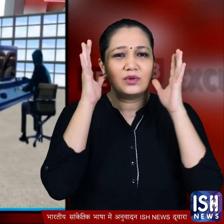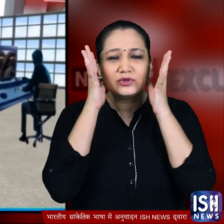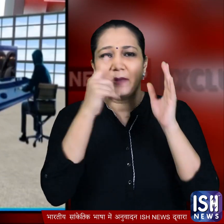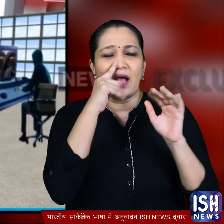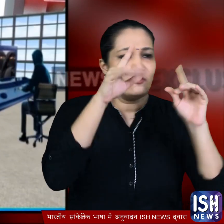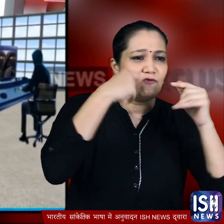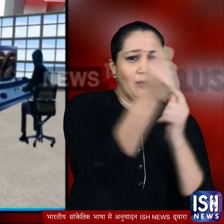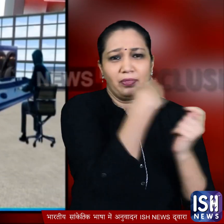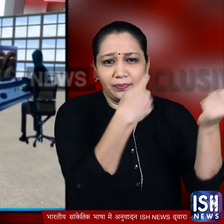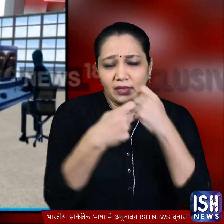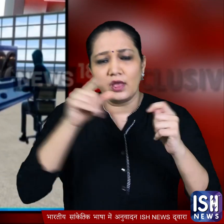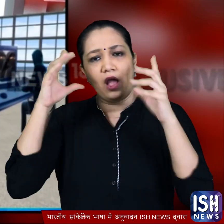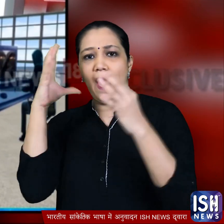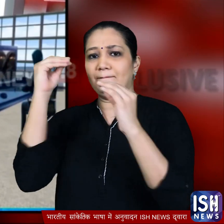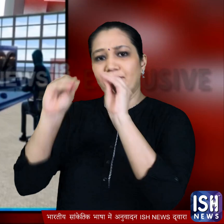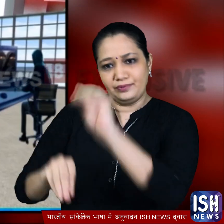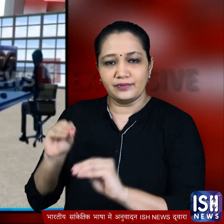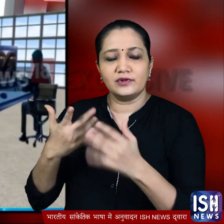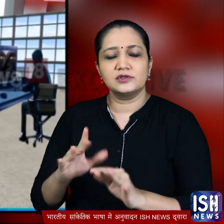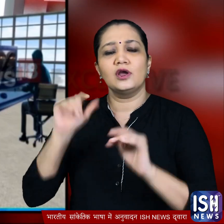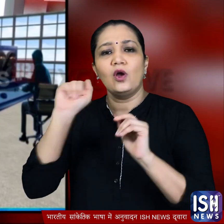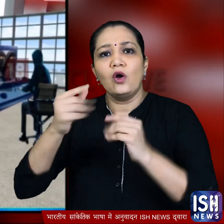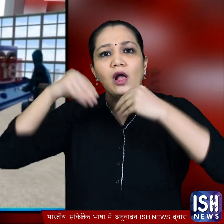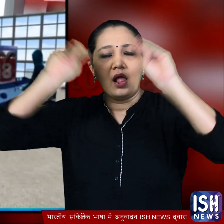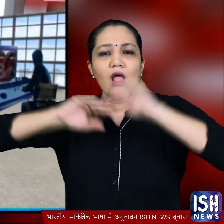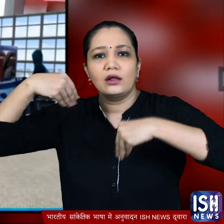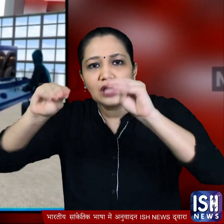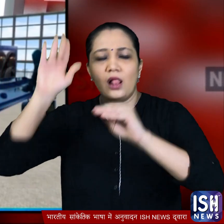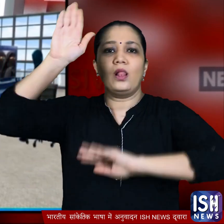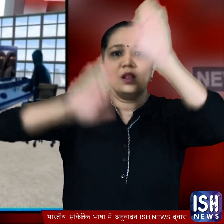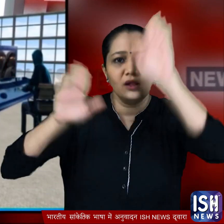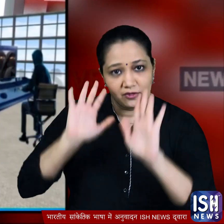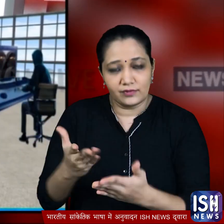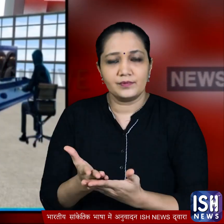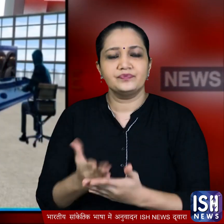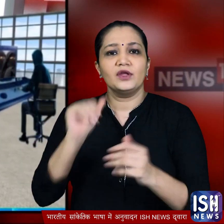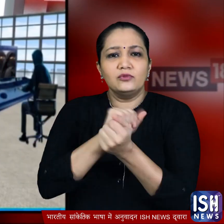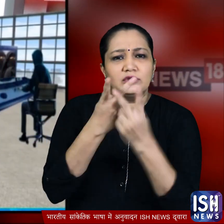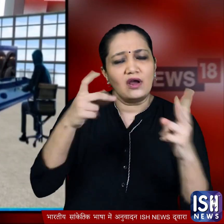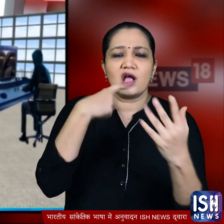की तस्वीरें चुराकर इस ऐप पर लगाई गई और उनकी नीलामी की बात कही। अब पुलिस